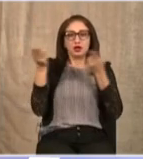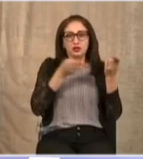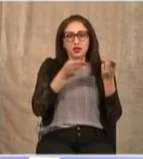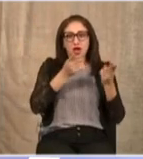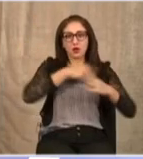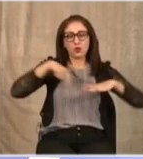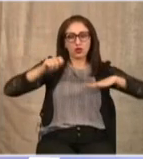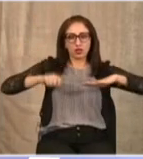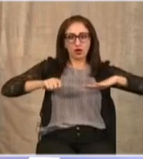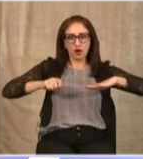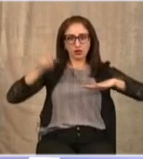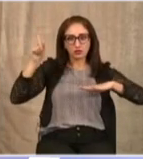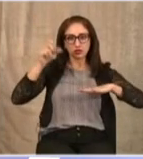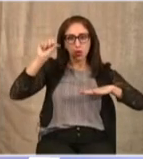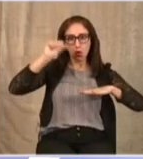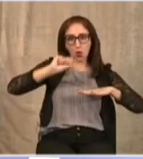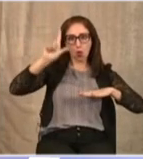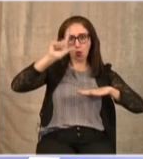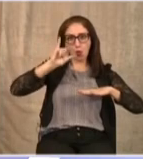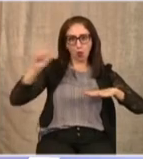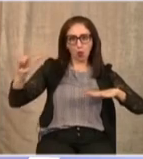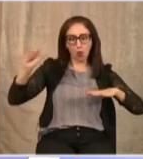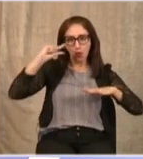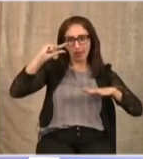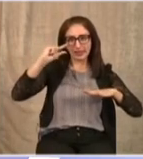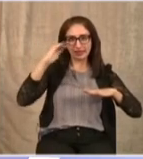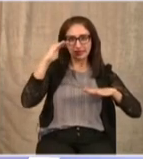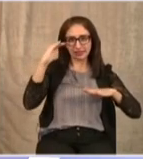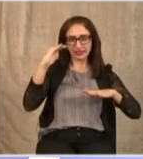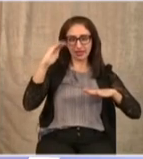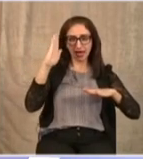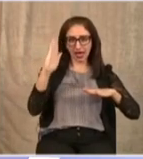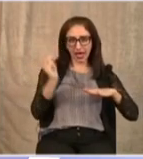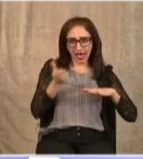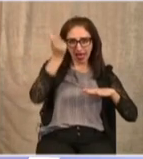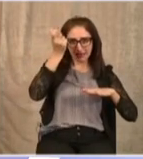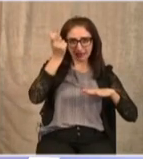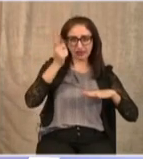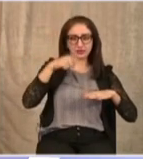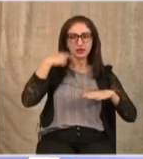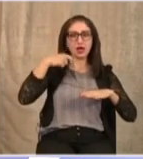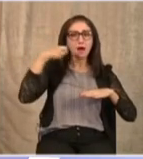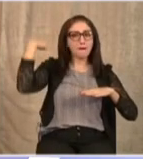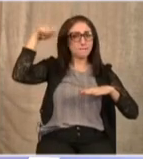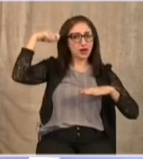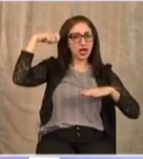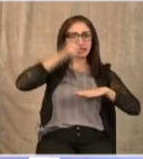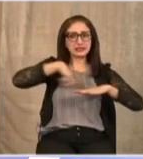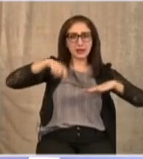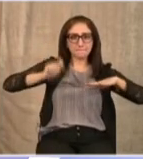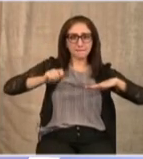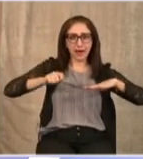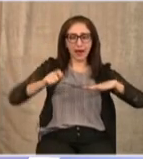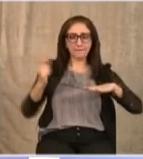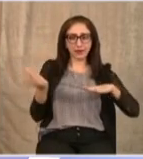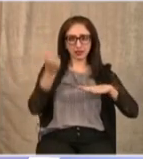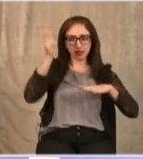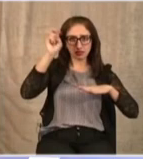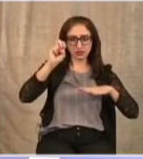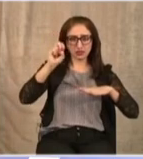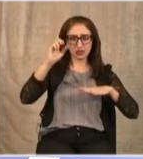القاضي الجليل وليد حسن حمزه نائب رئيس محكمه النقل رئيس الهيئه الوطنيه